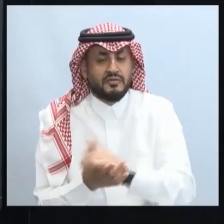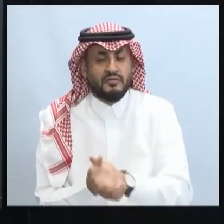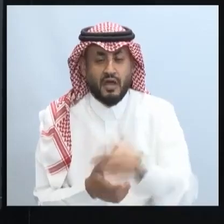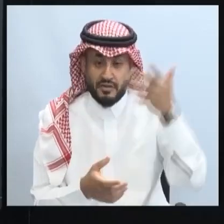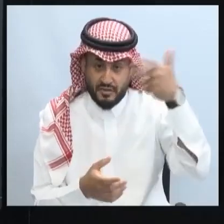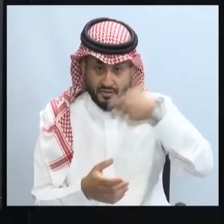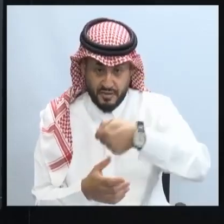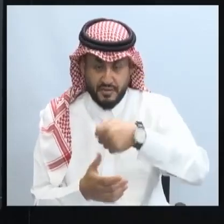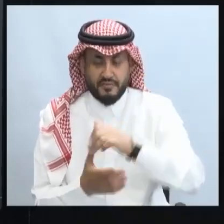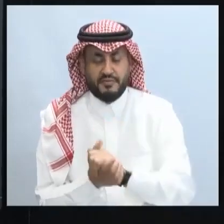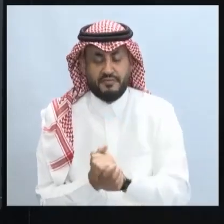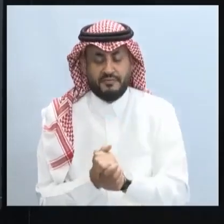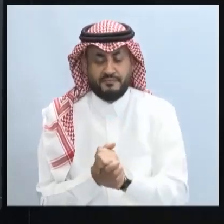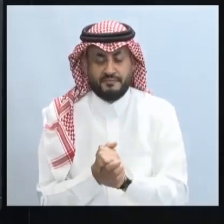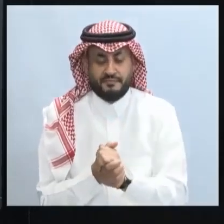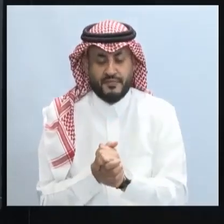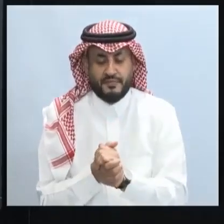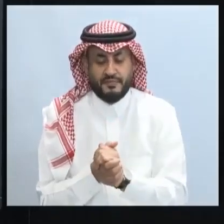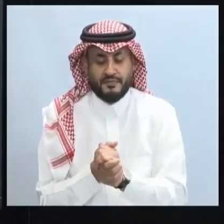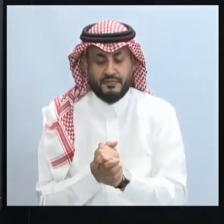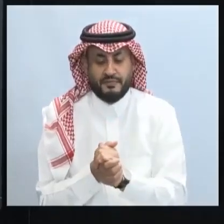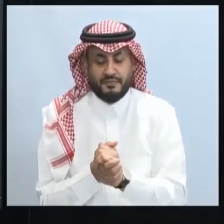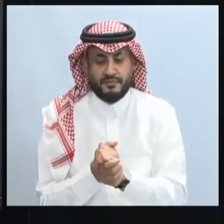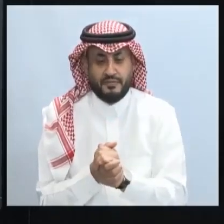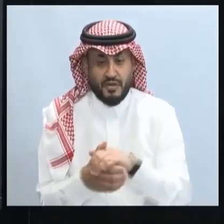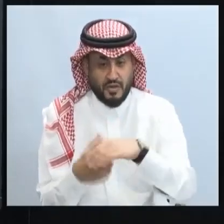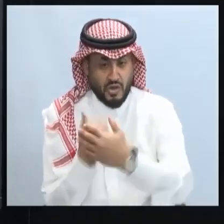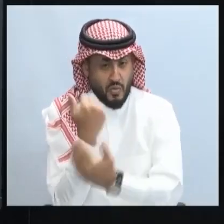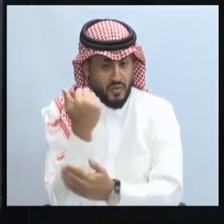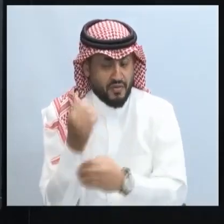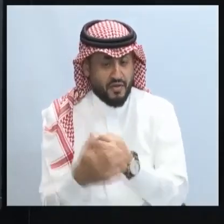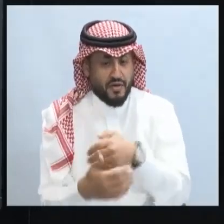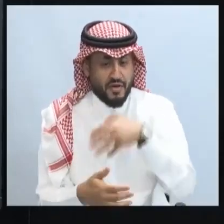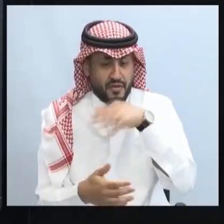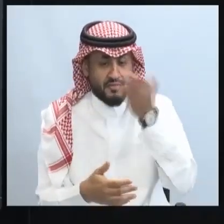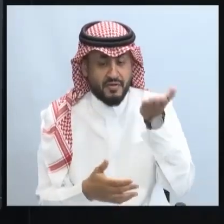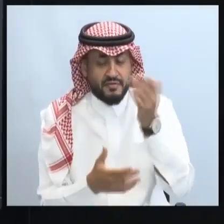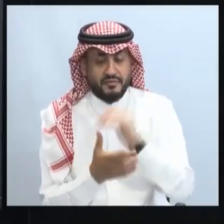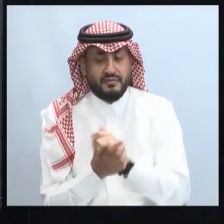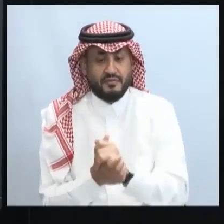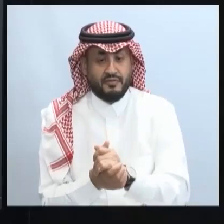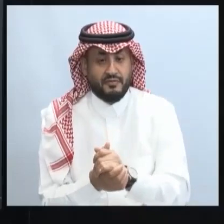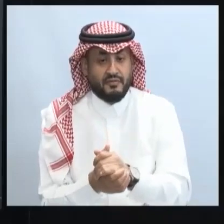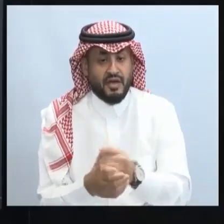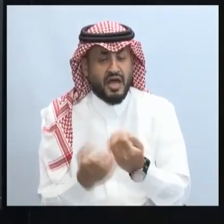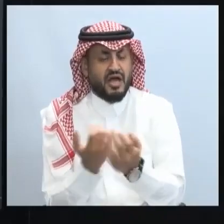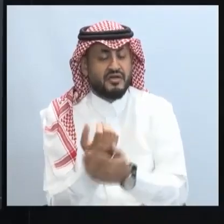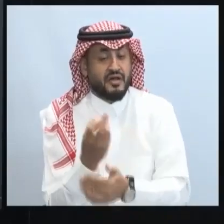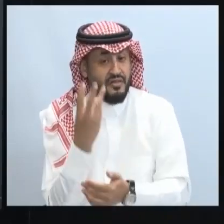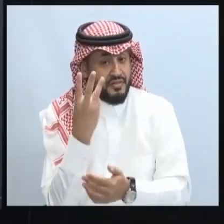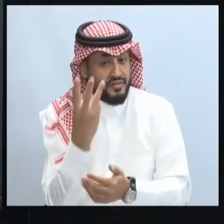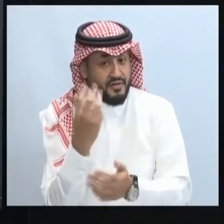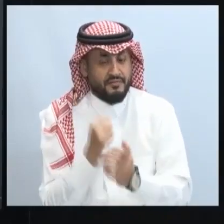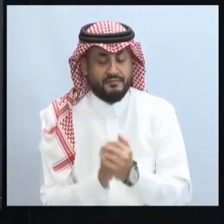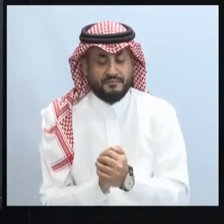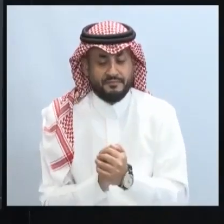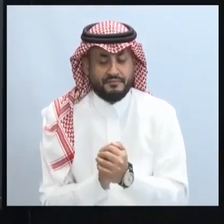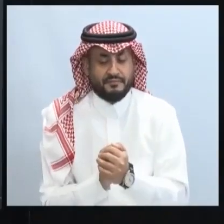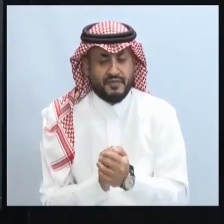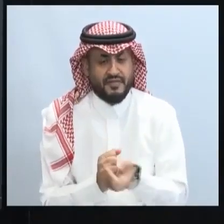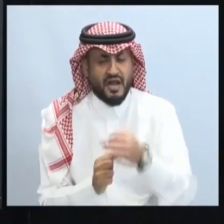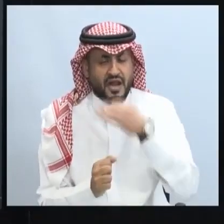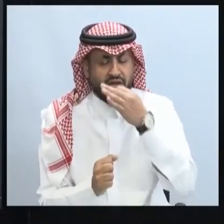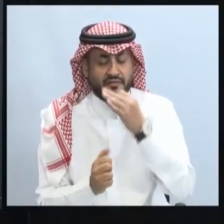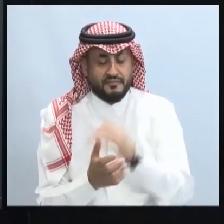عليه صلى الله عليه وسلم توضا النبي صلى الله عليه وسلم وغسل ثلاثا ثم قال النبي صلى الله عليه